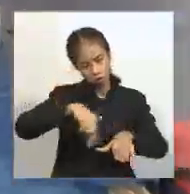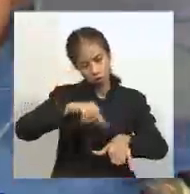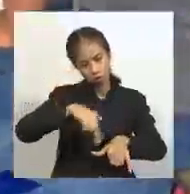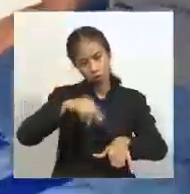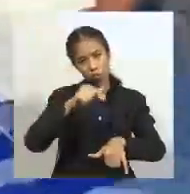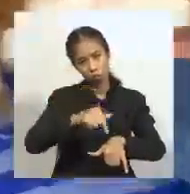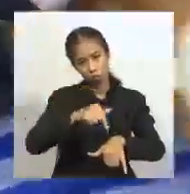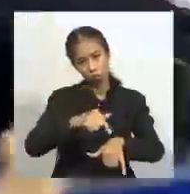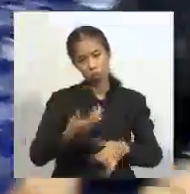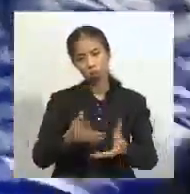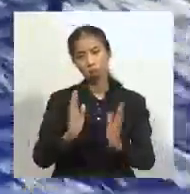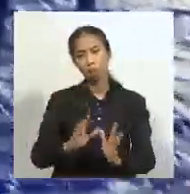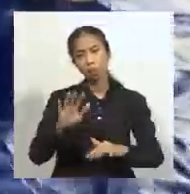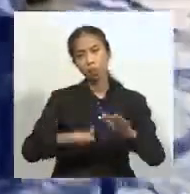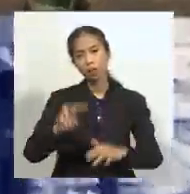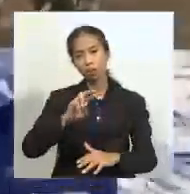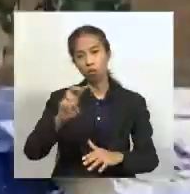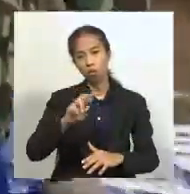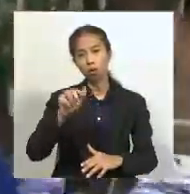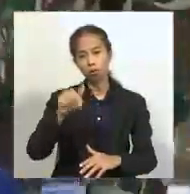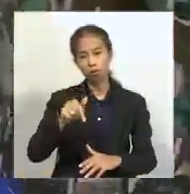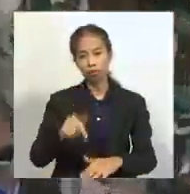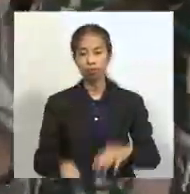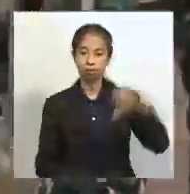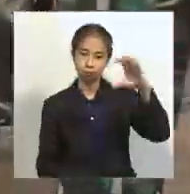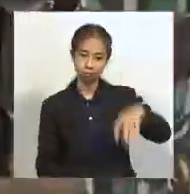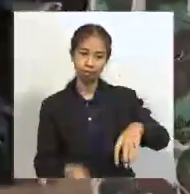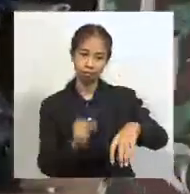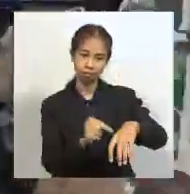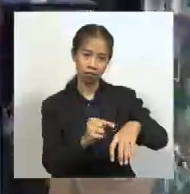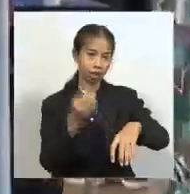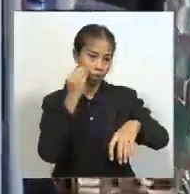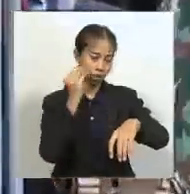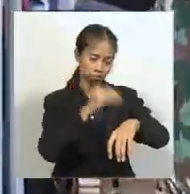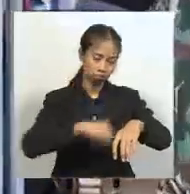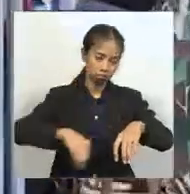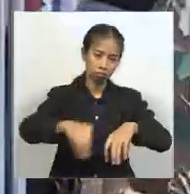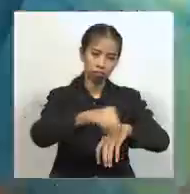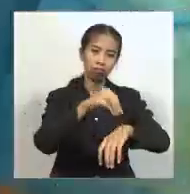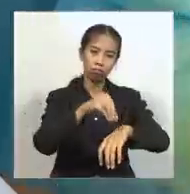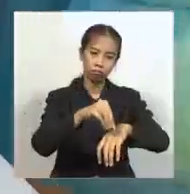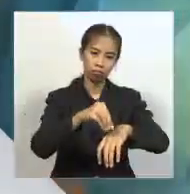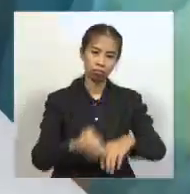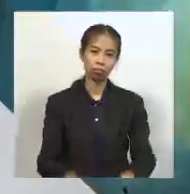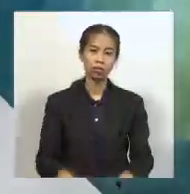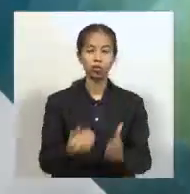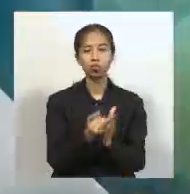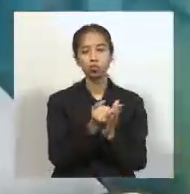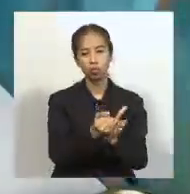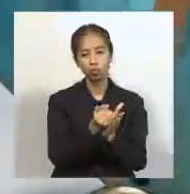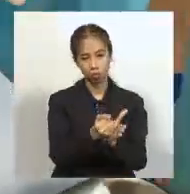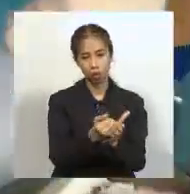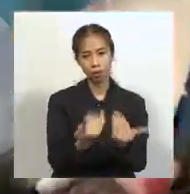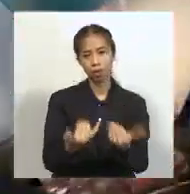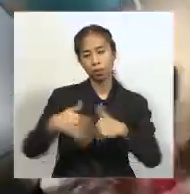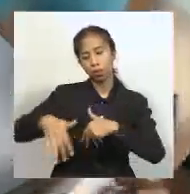ให้กับสุนัขและแมวกว่า200ตัวที่บริเวณท่าทรายบ้านท่าเตาไหบ้านนาคำและก็บ้านหาดสวนยาให้ความช่วยเหลือทั้งประ